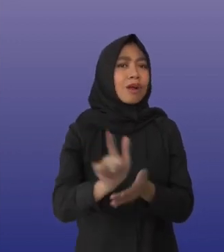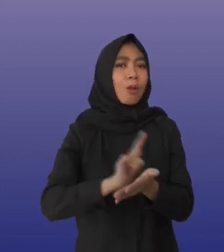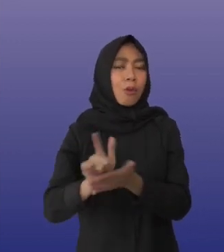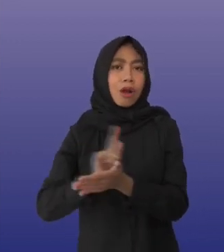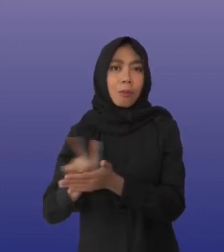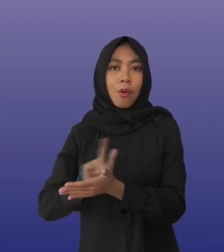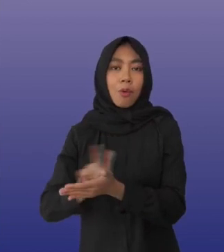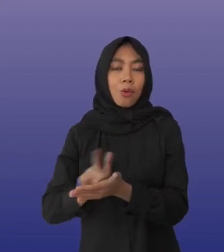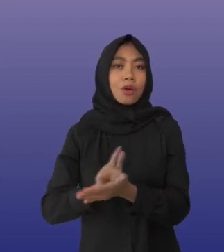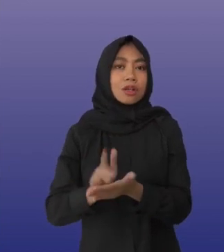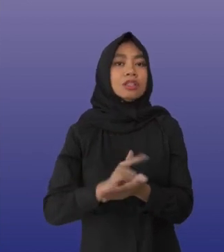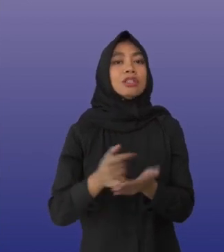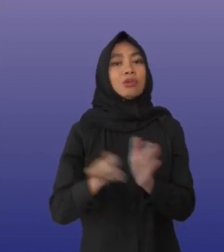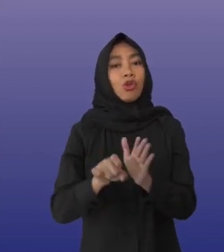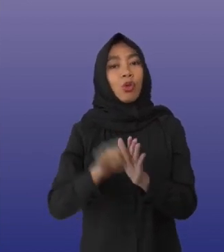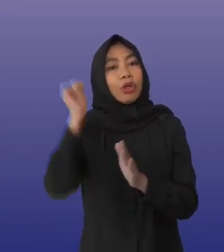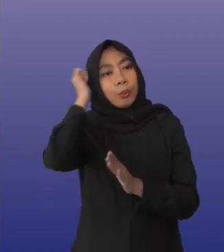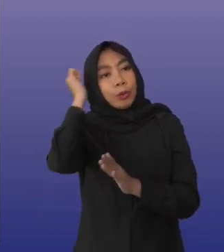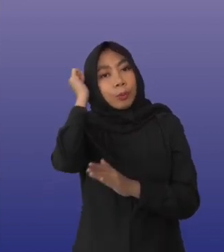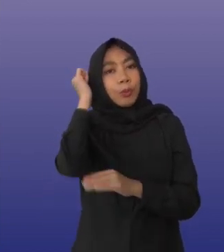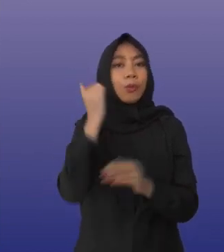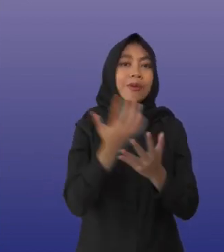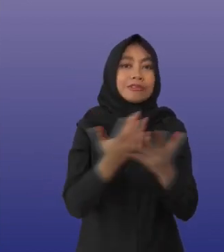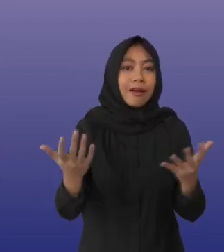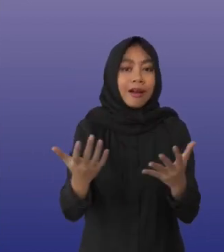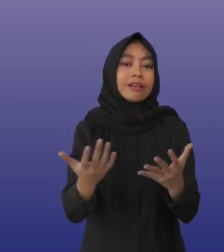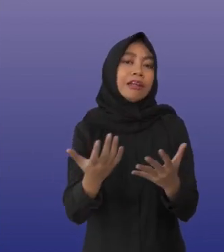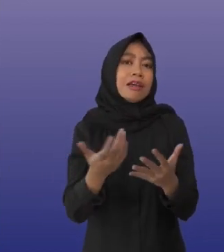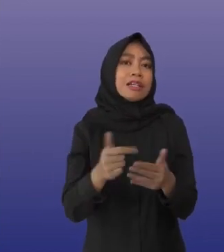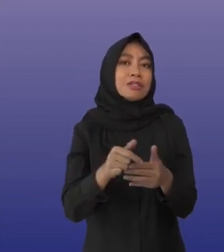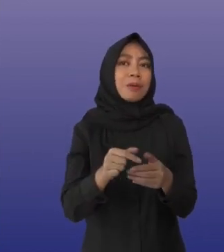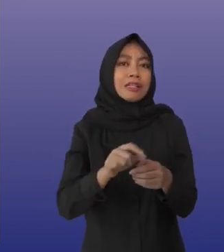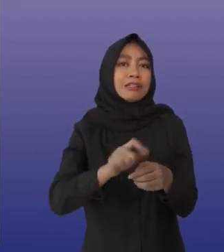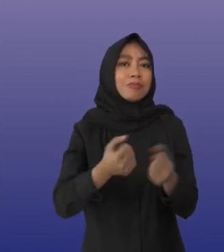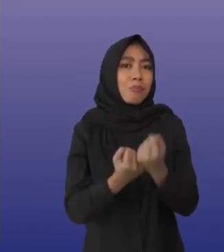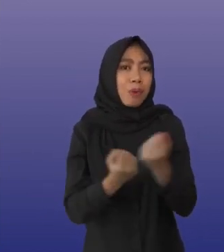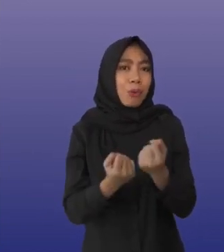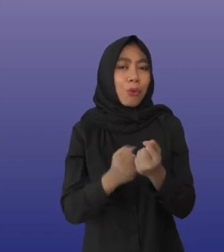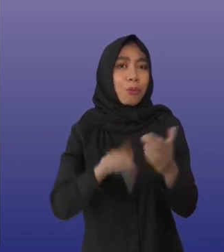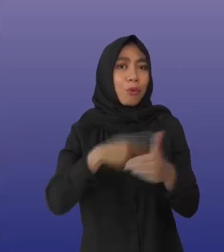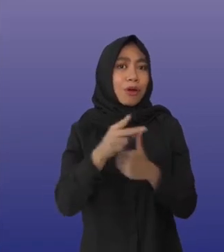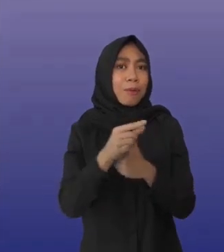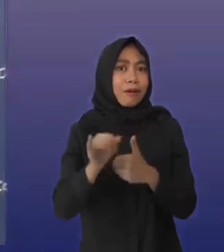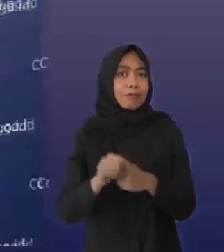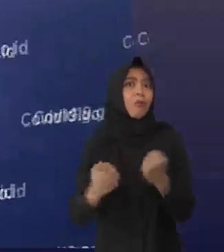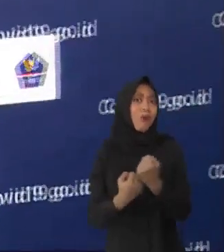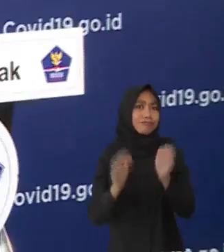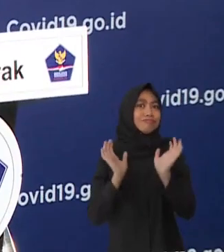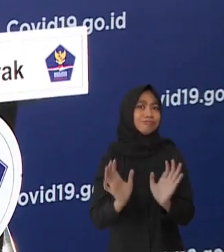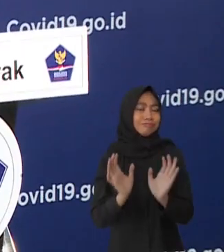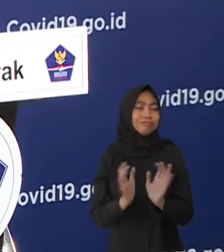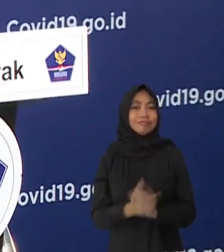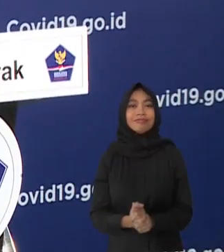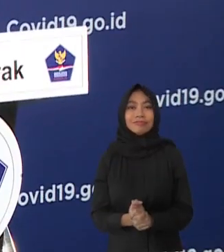stasiun, para ibu dan masyarakat ikut antusias untuk memberikan dukungan terhadap program belajar di